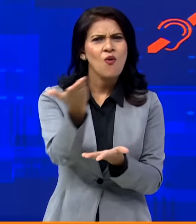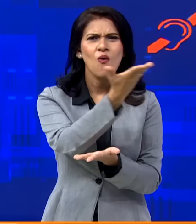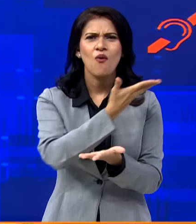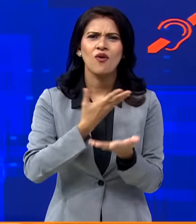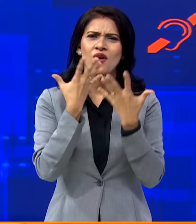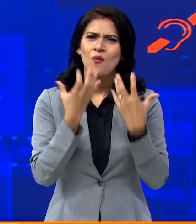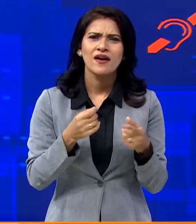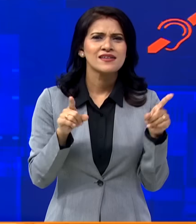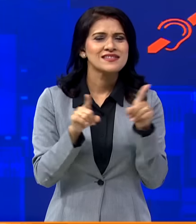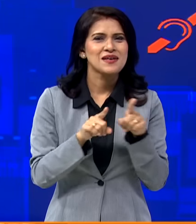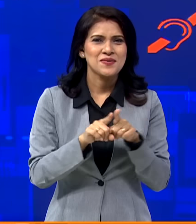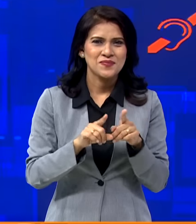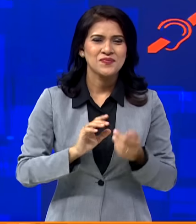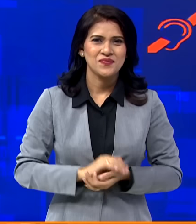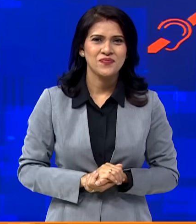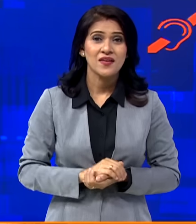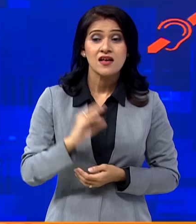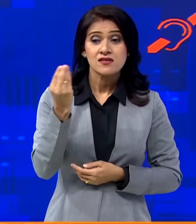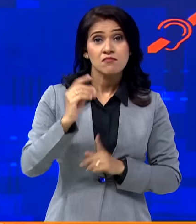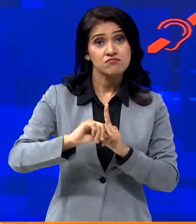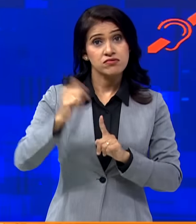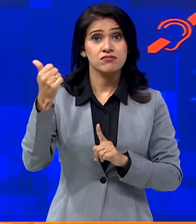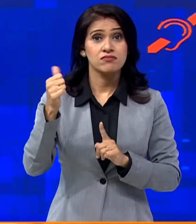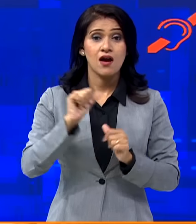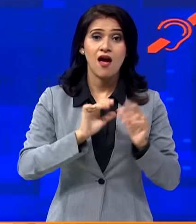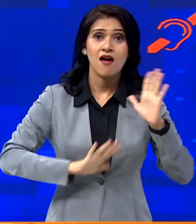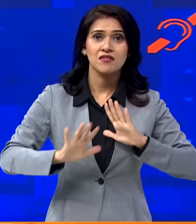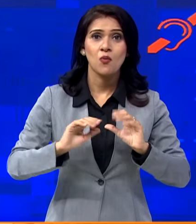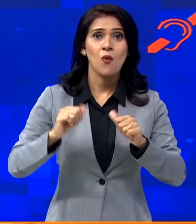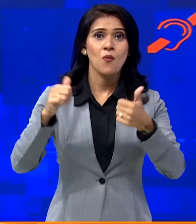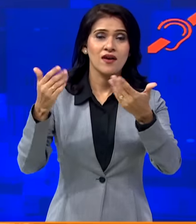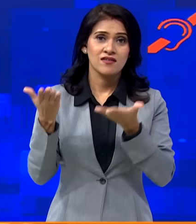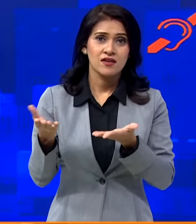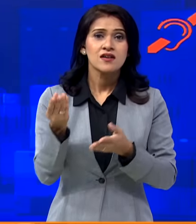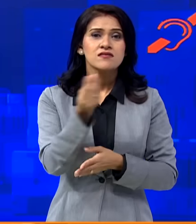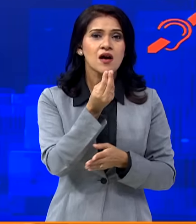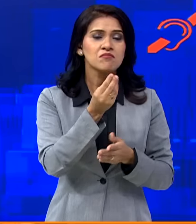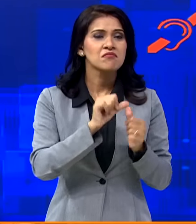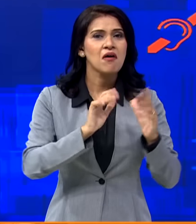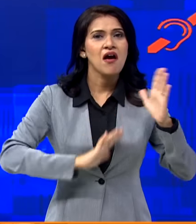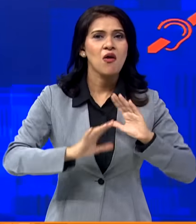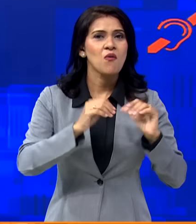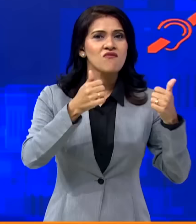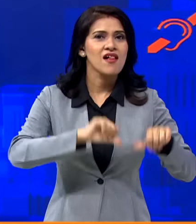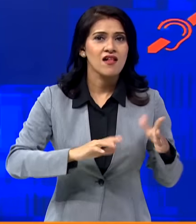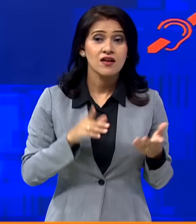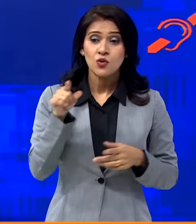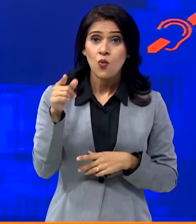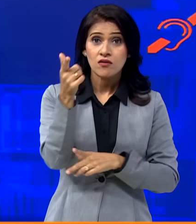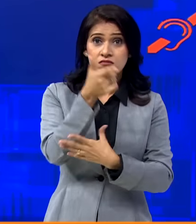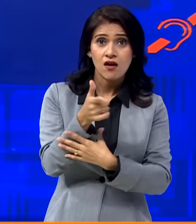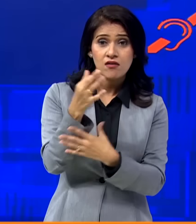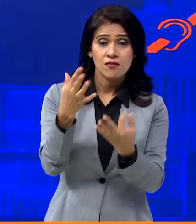चाहते हैं कुछ बन पाते हैं कुछ नहीं बन पाते हैं जिसे आप जैसा डायरेक्टर मिल जाए वह फिर